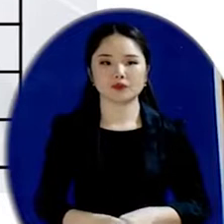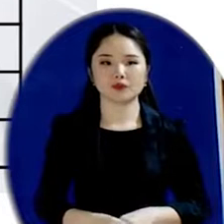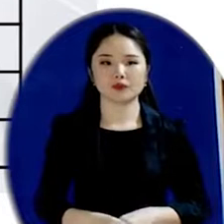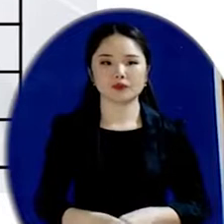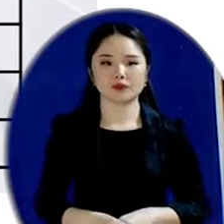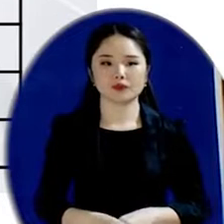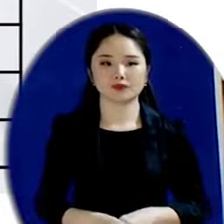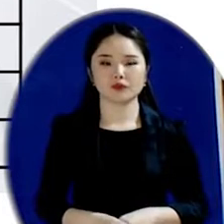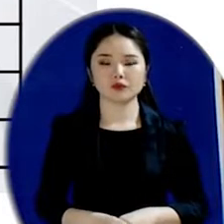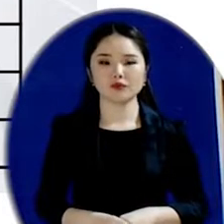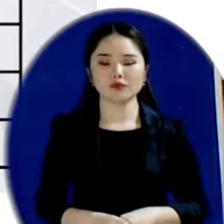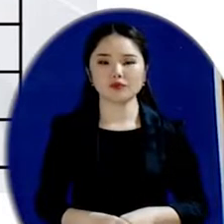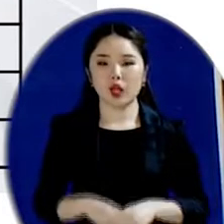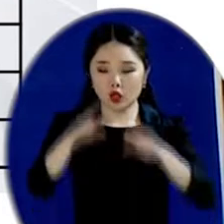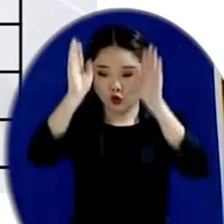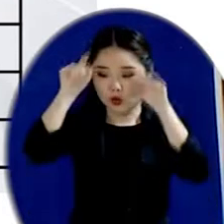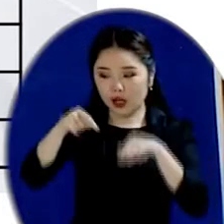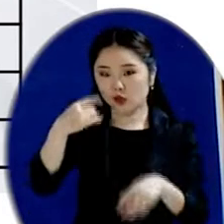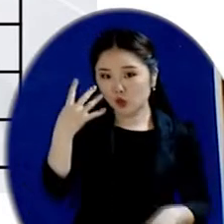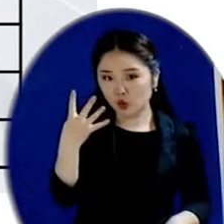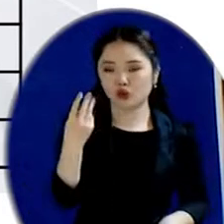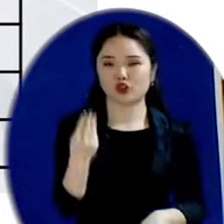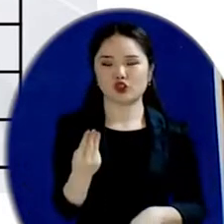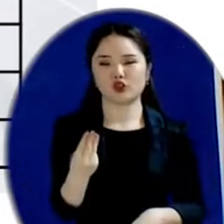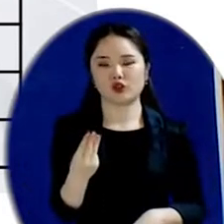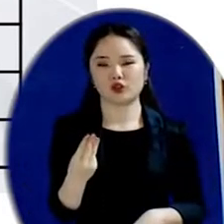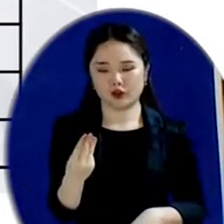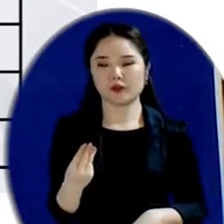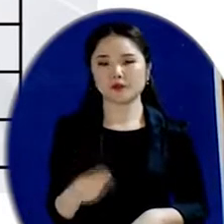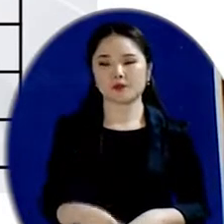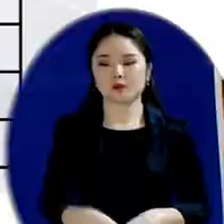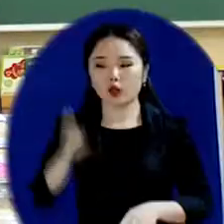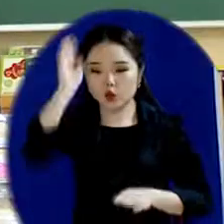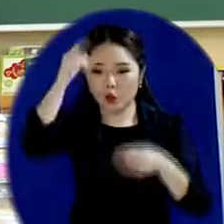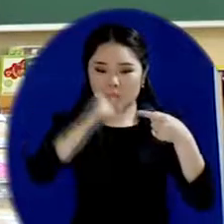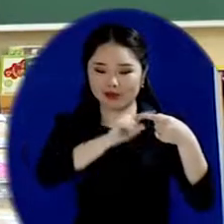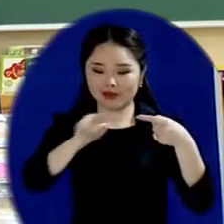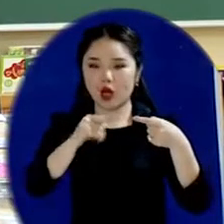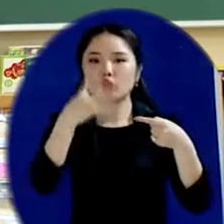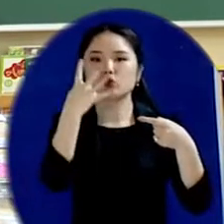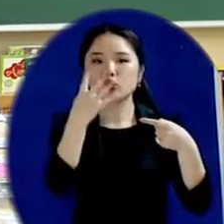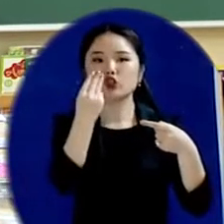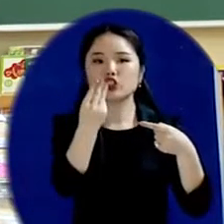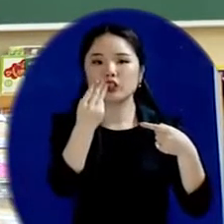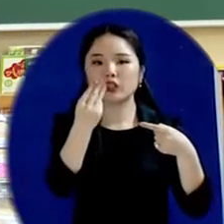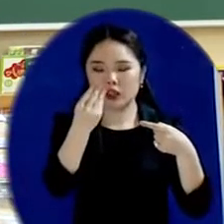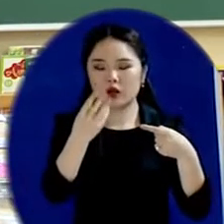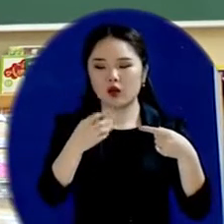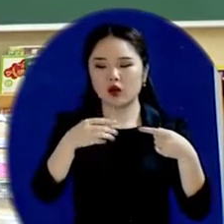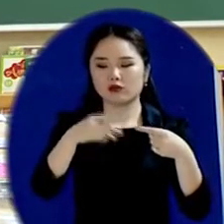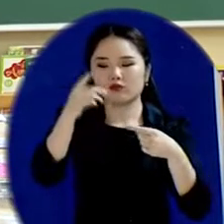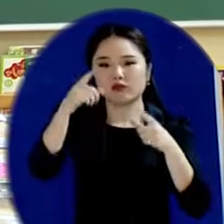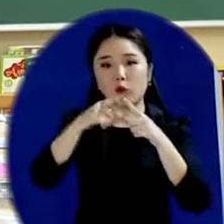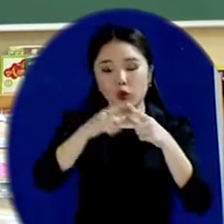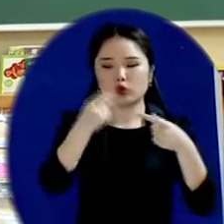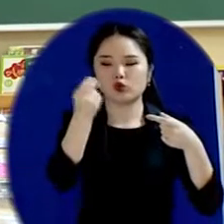Энтрэс туулайгаа хайж олъё. Туулай дөрөв чихэг байгаа юм байна. За тэгвэл туулайны харалтаа 4 5 гшүү туулаа гэж бичсэн